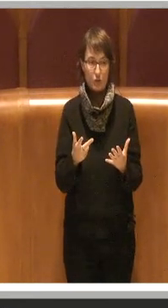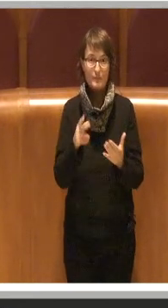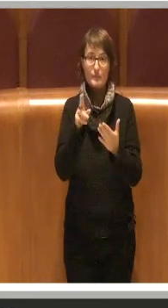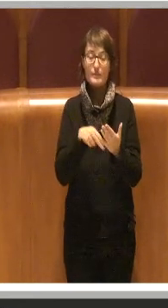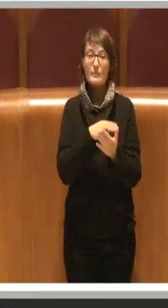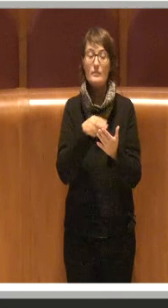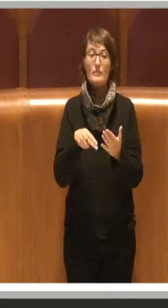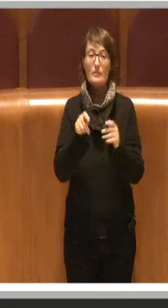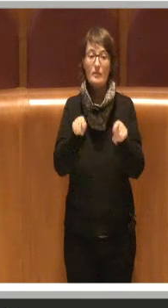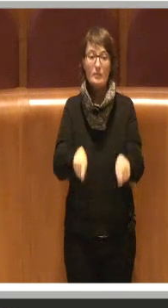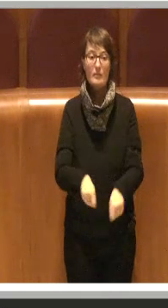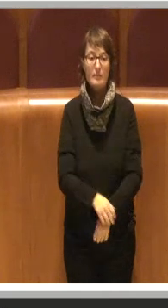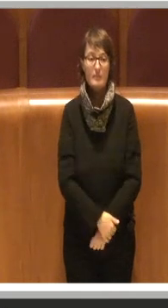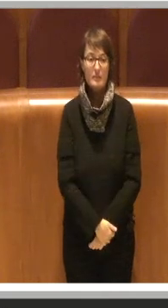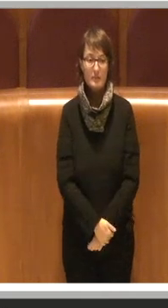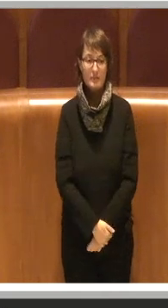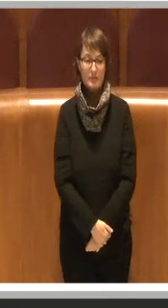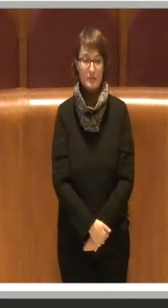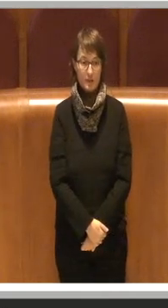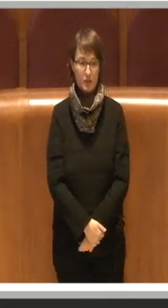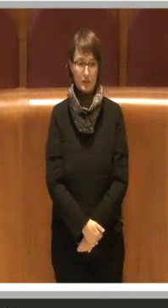votazione è aperta.